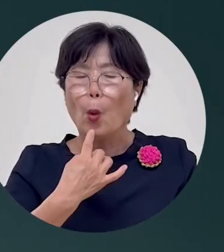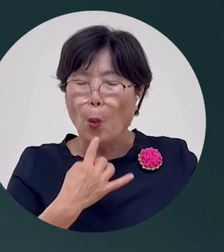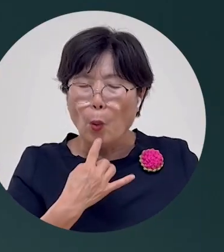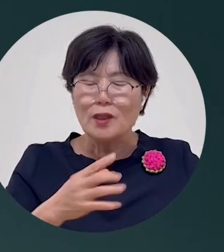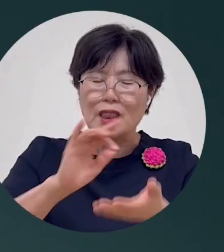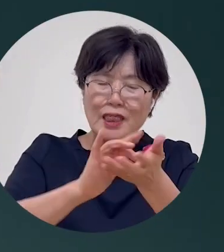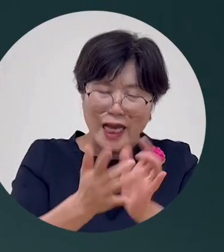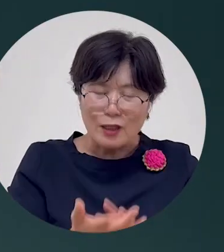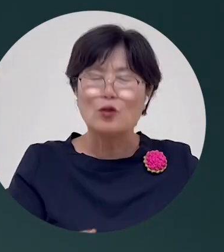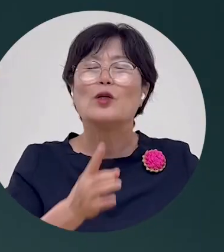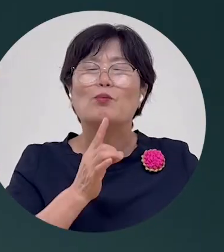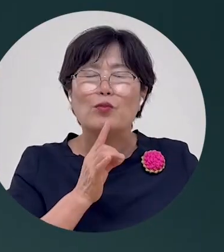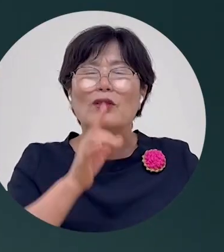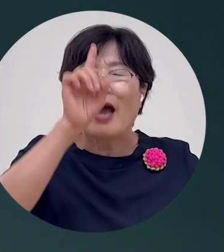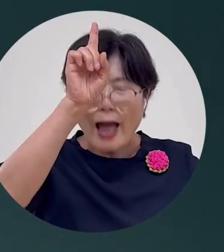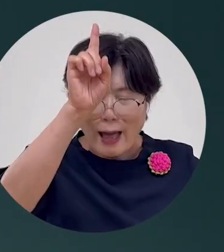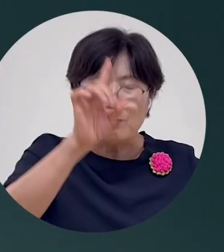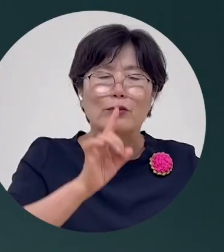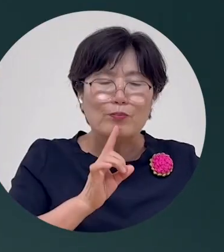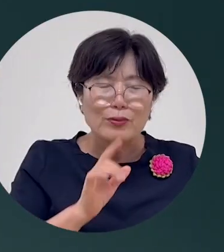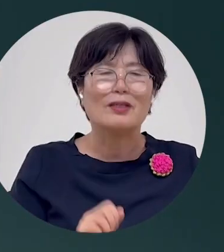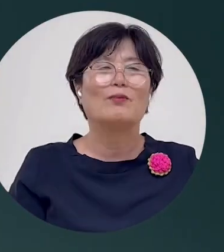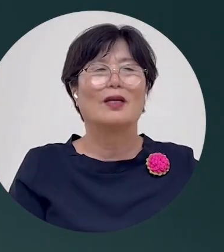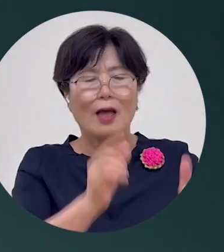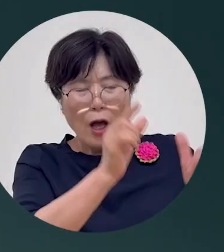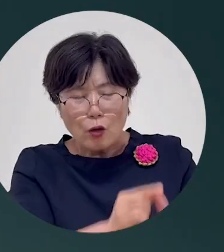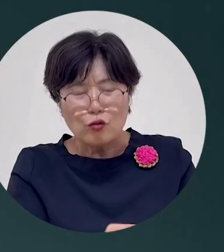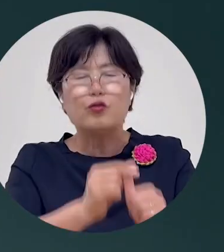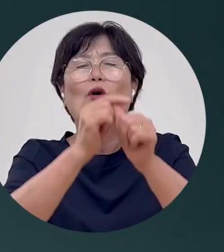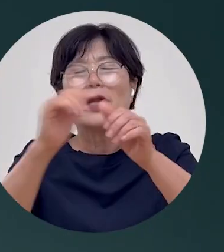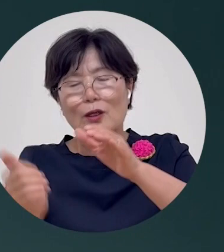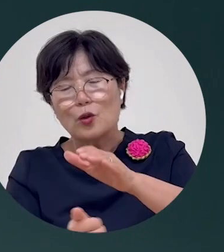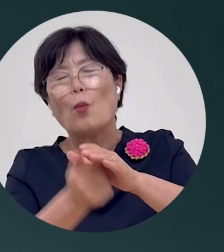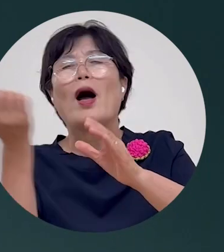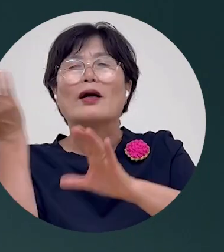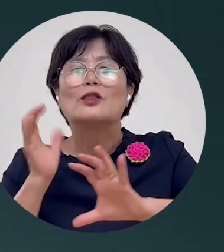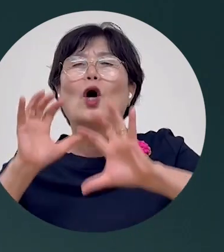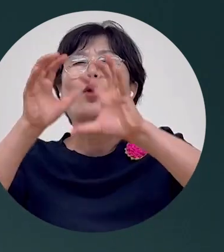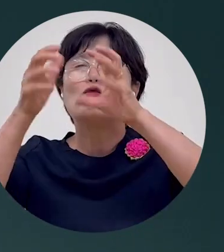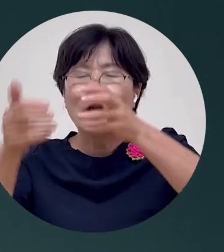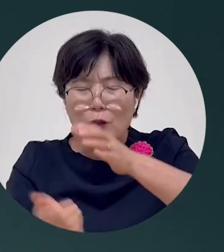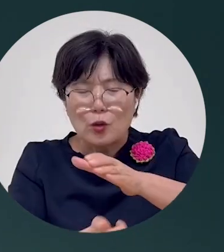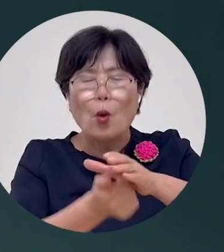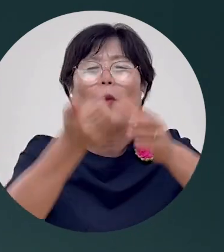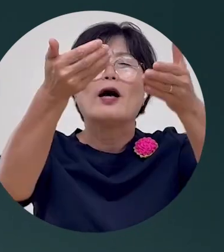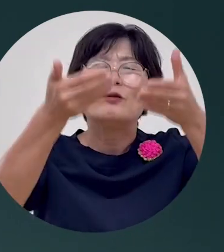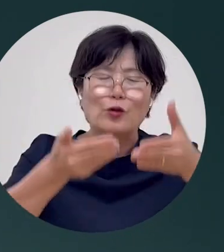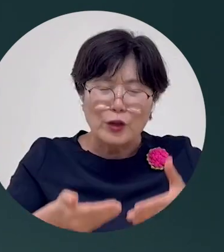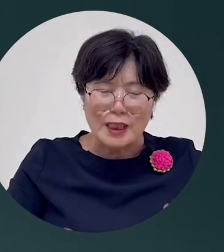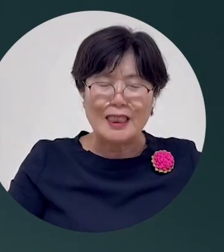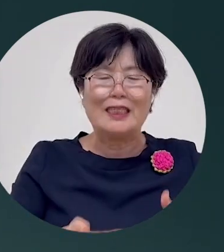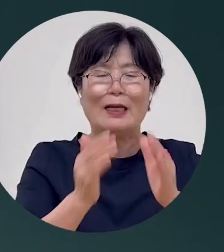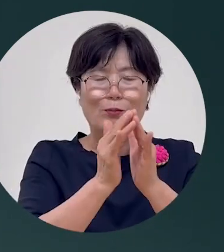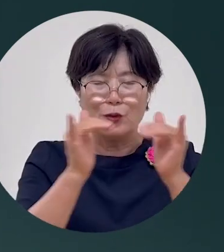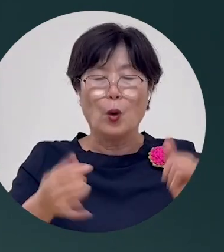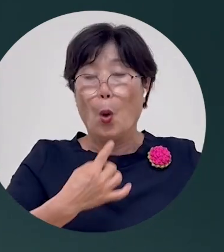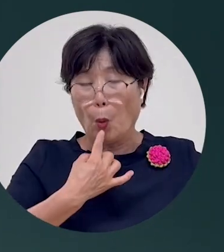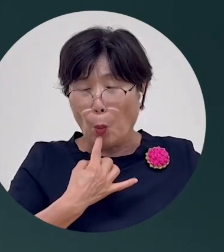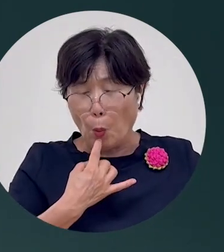한 분뿐입니다. 구원의 소망, 천국의 소망을 주시는 분은